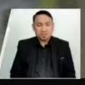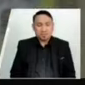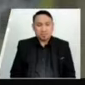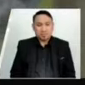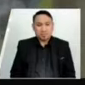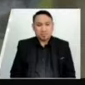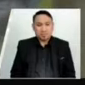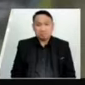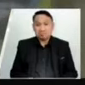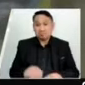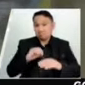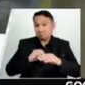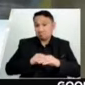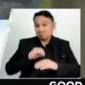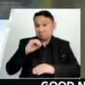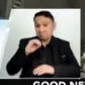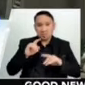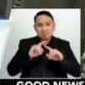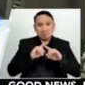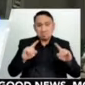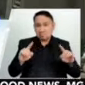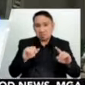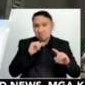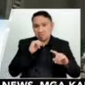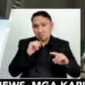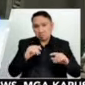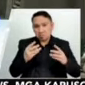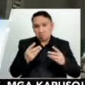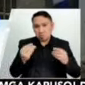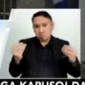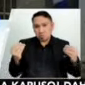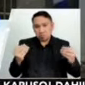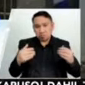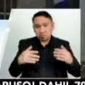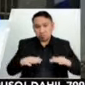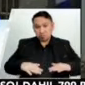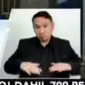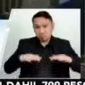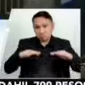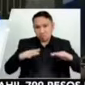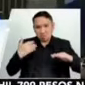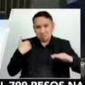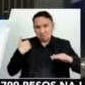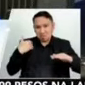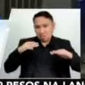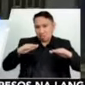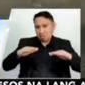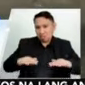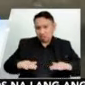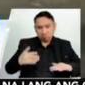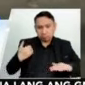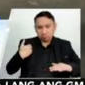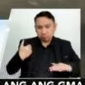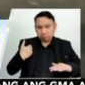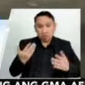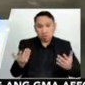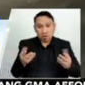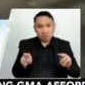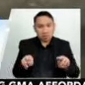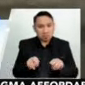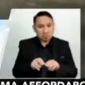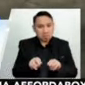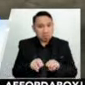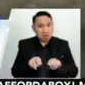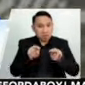Sumikat na ang araw pero hindi pa rin tuluyang humuhupa ang hanggang gutter na baha sa harap ng Dampalit Elementary School sa Malabon. May mga isda pa